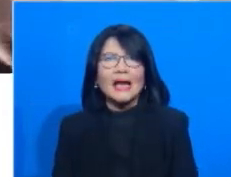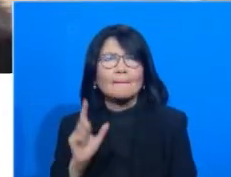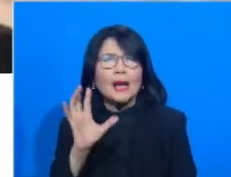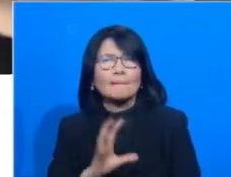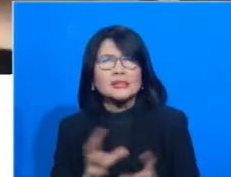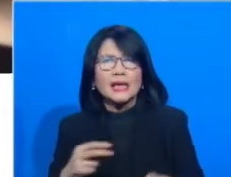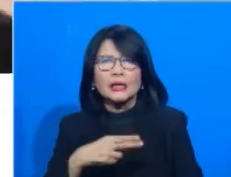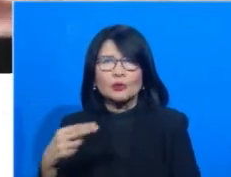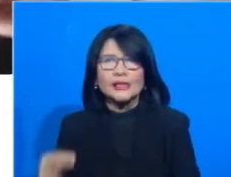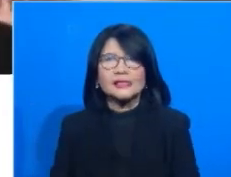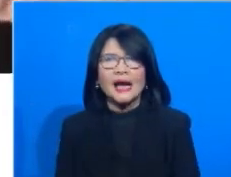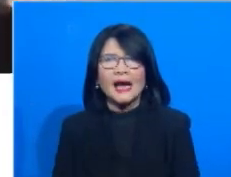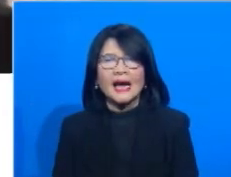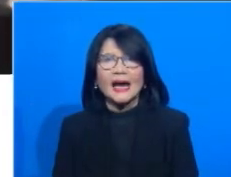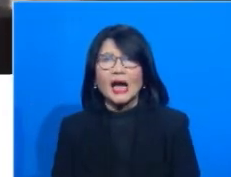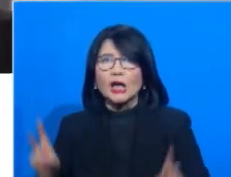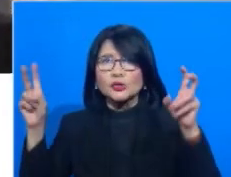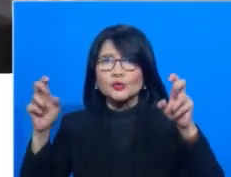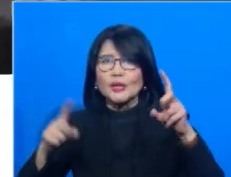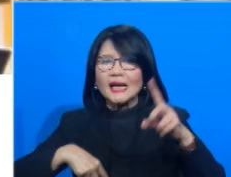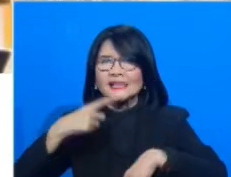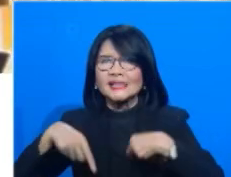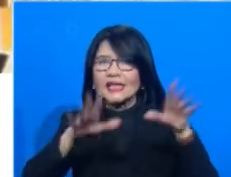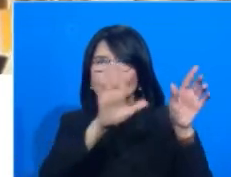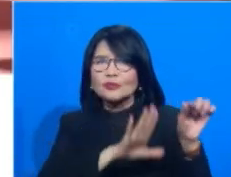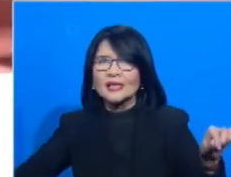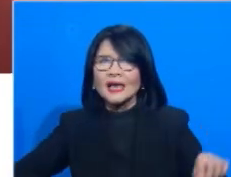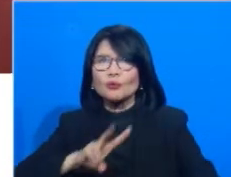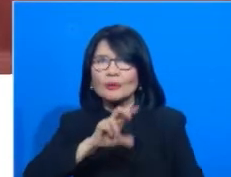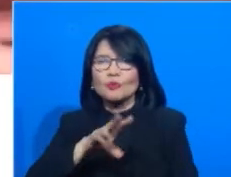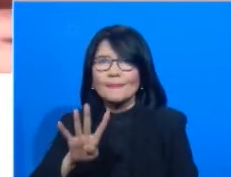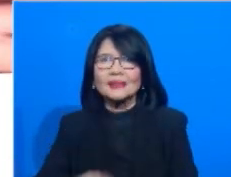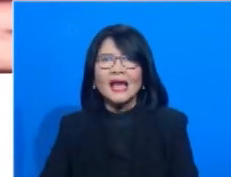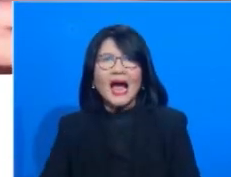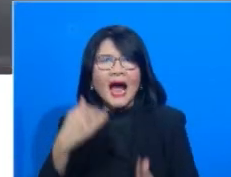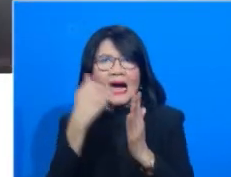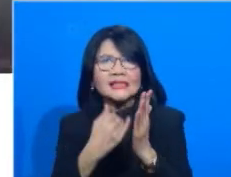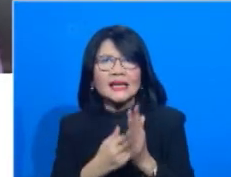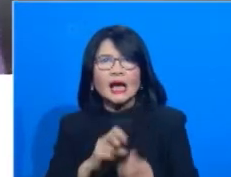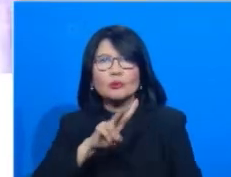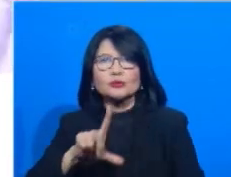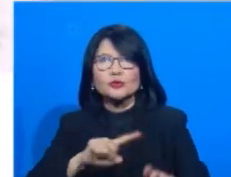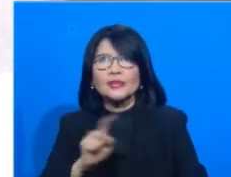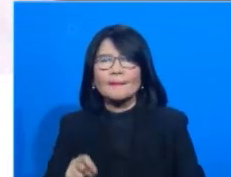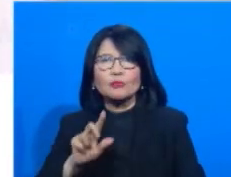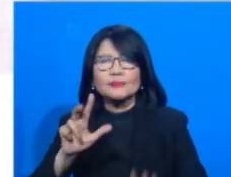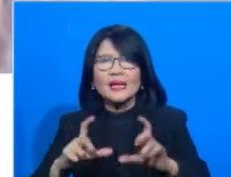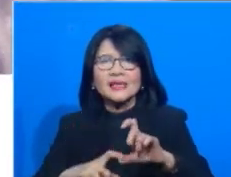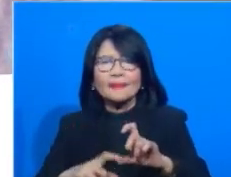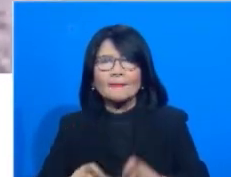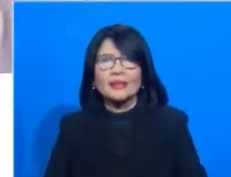Indonesia, yakni Cerita Nusantara 2024. Acara yang digelar pada 27 hingga 29